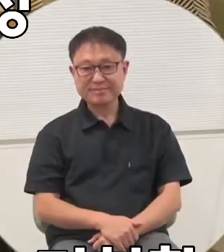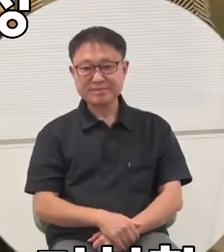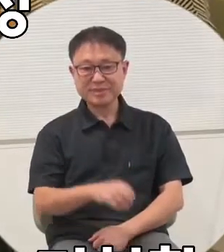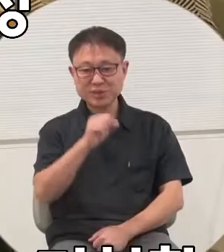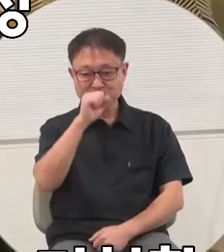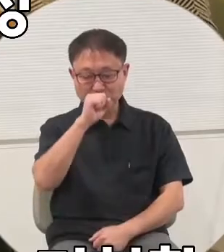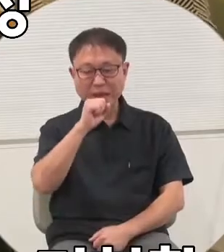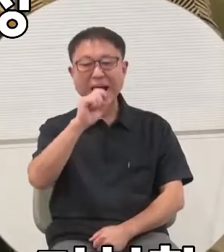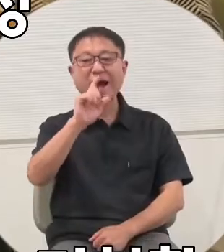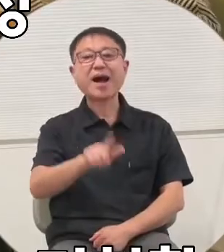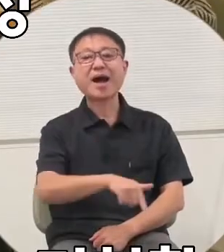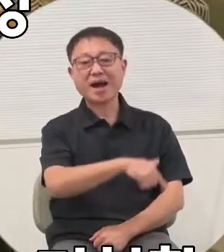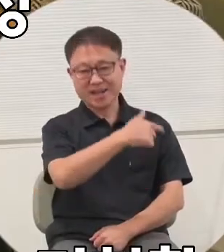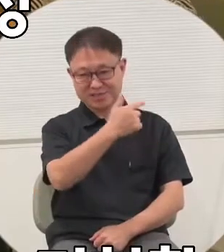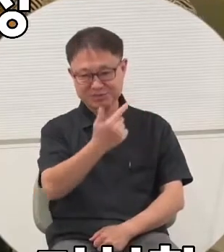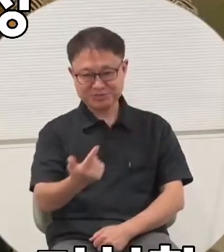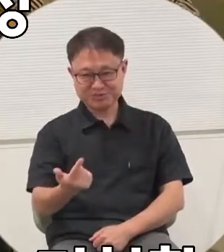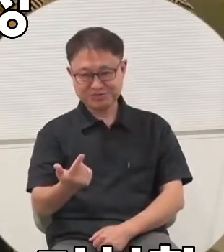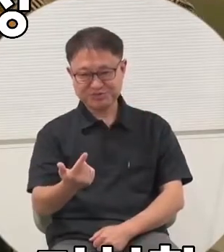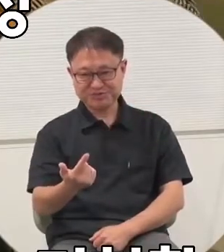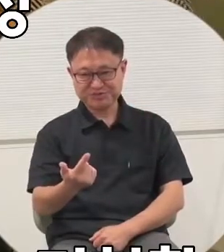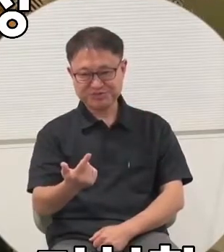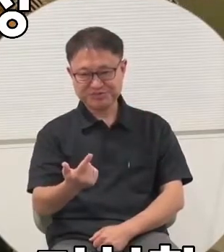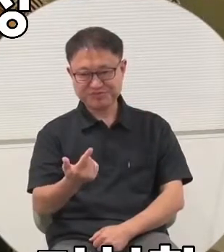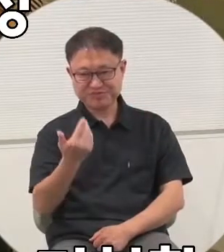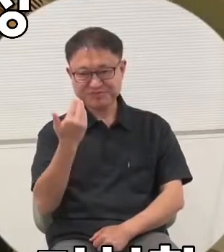좋은 하루 그걸 틀어달라고 하셨는데 여기 아까 옆에서